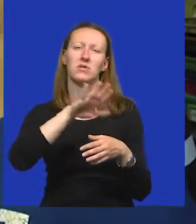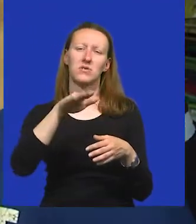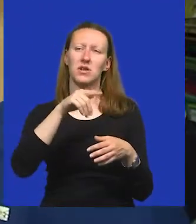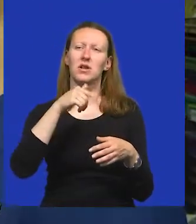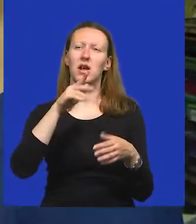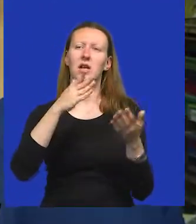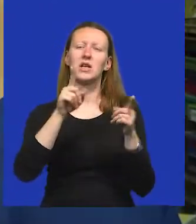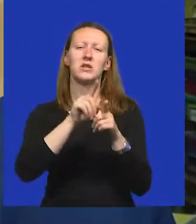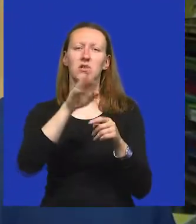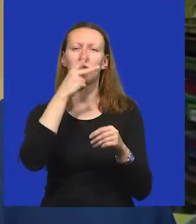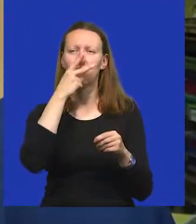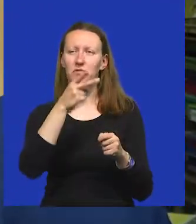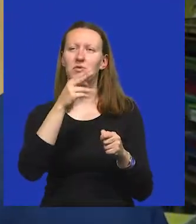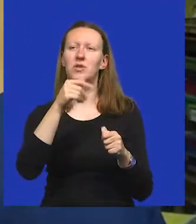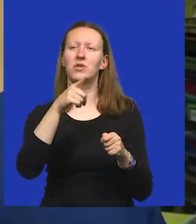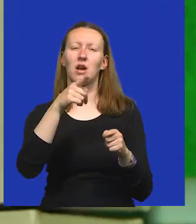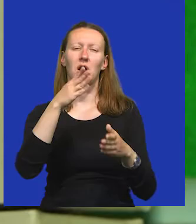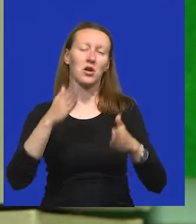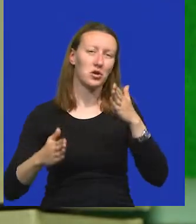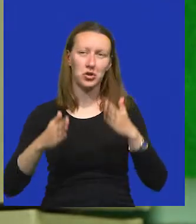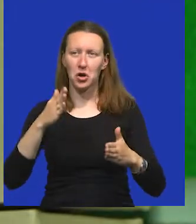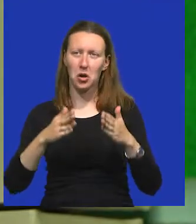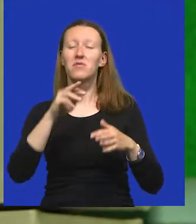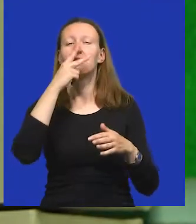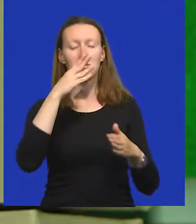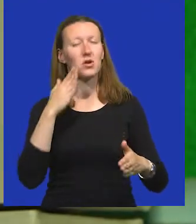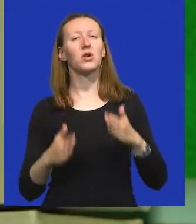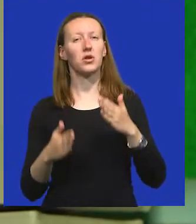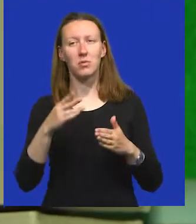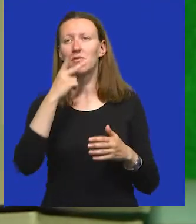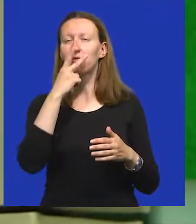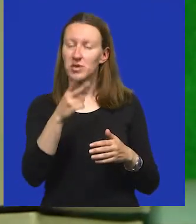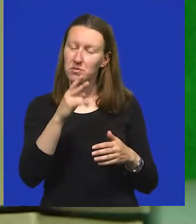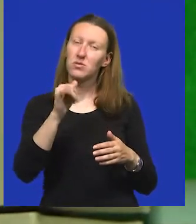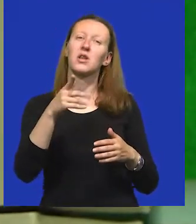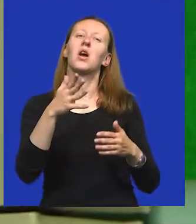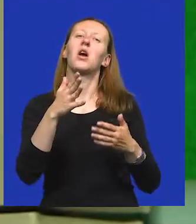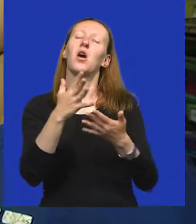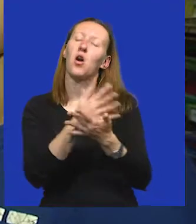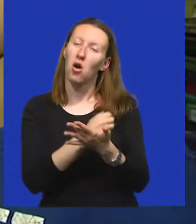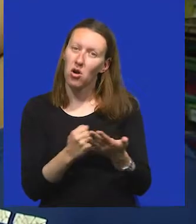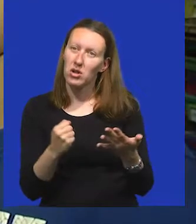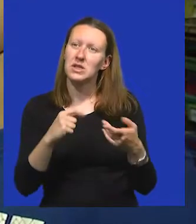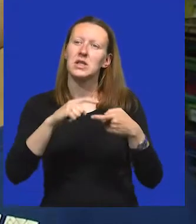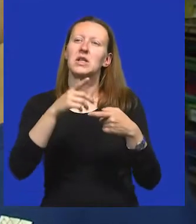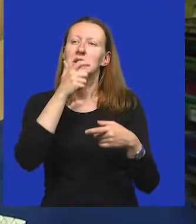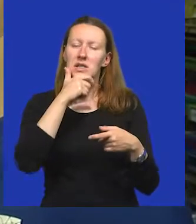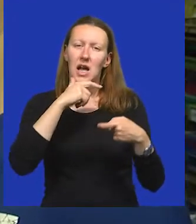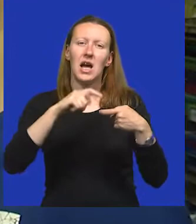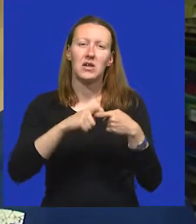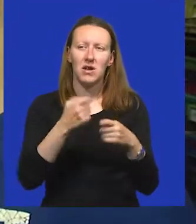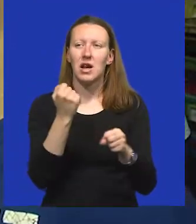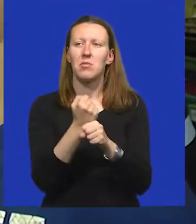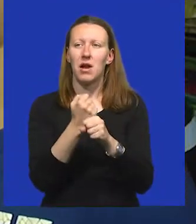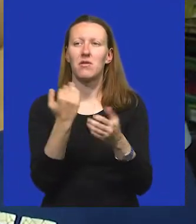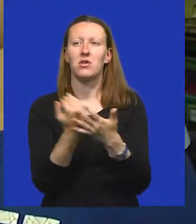tutti. Anche avete visto là un robot? Abbiamo visto il robot, abbiamo visto che utilizzate delle cose vecchie